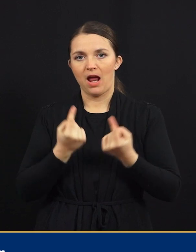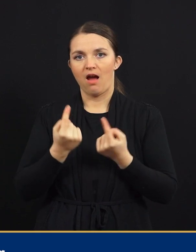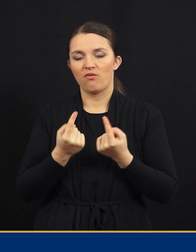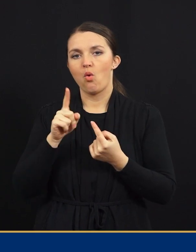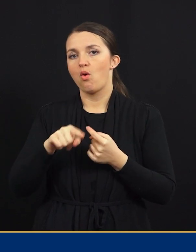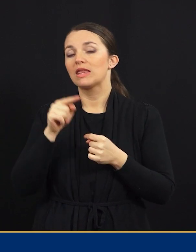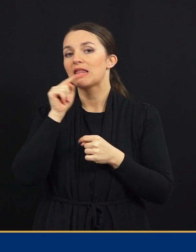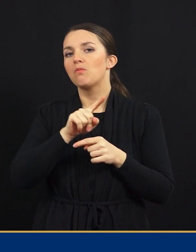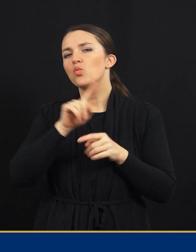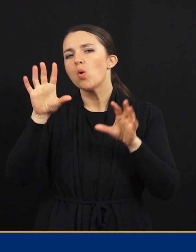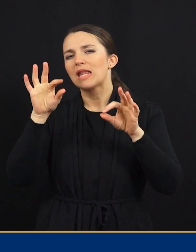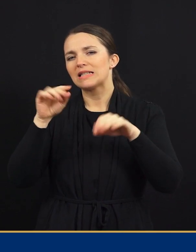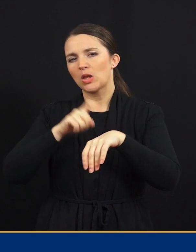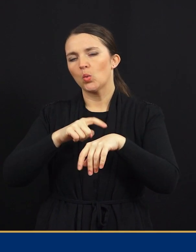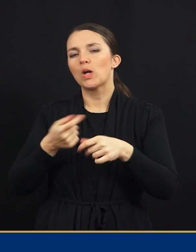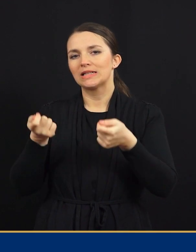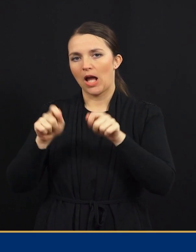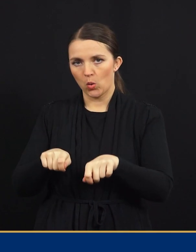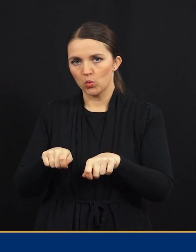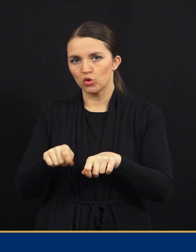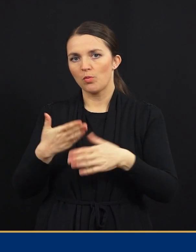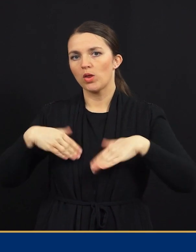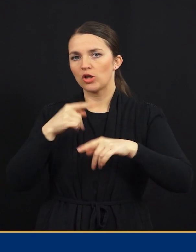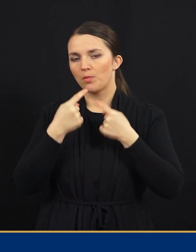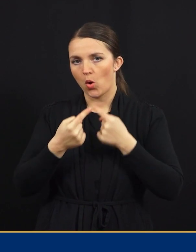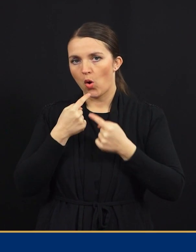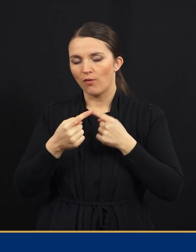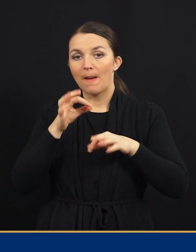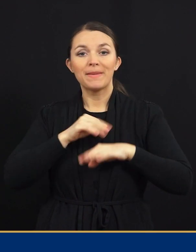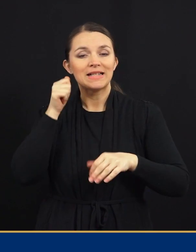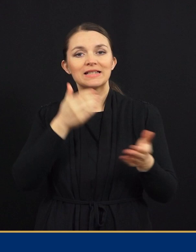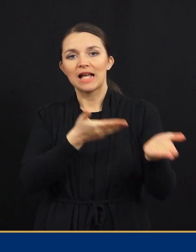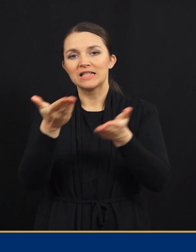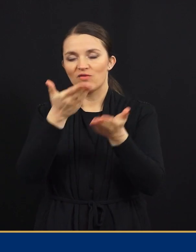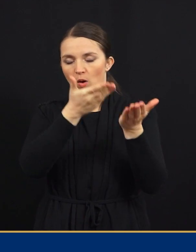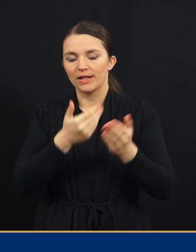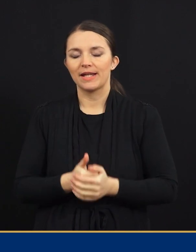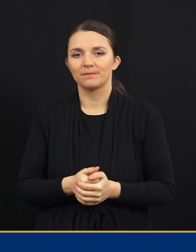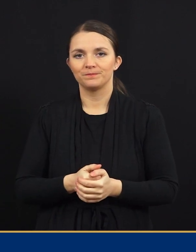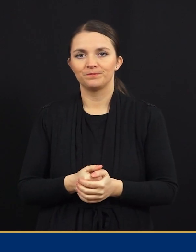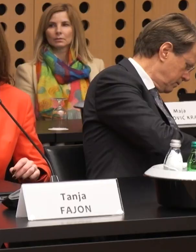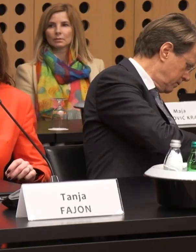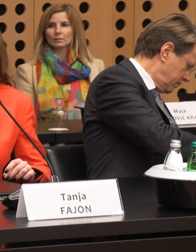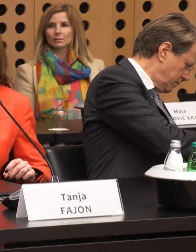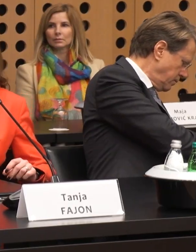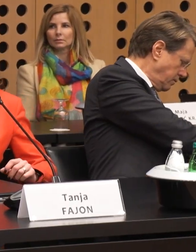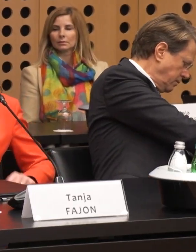razpravo in tam do 10. ure nekje zaključimo naš pogovor. Predsednica, izvolite.